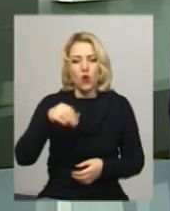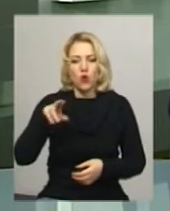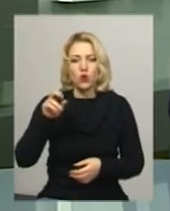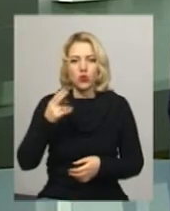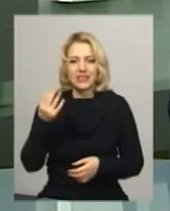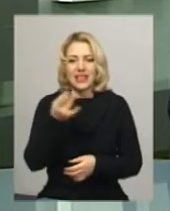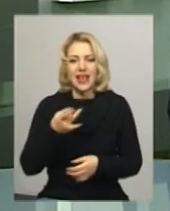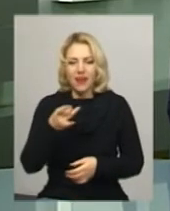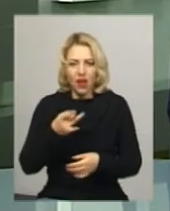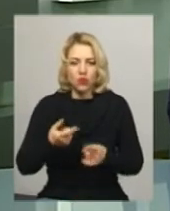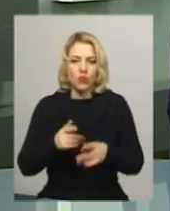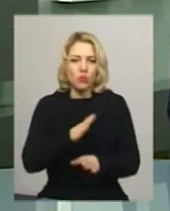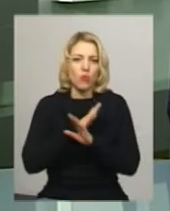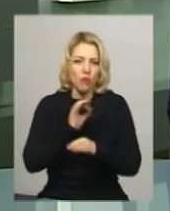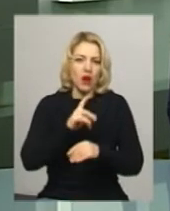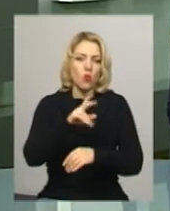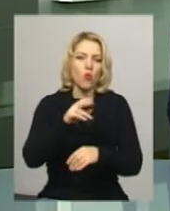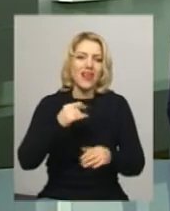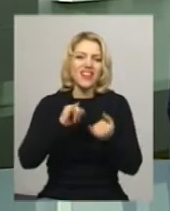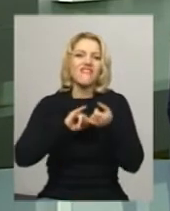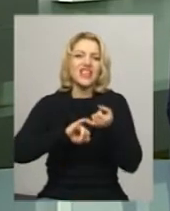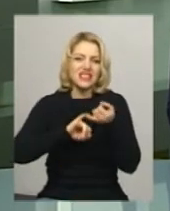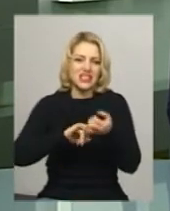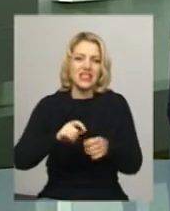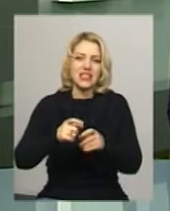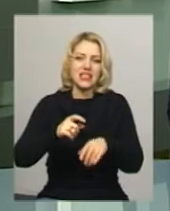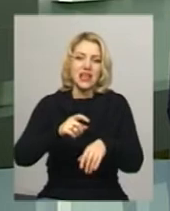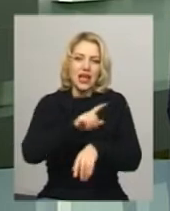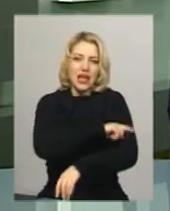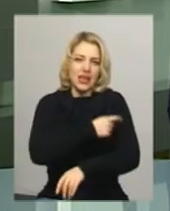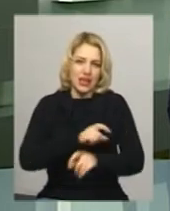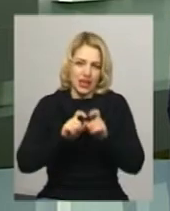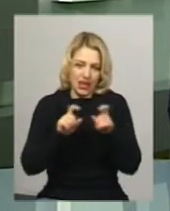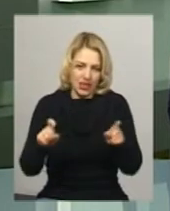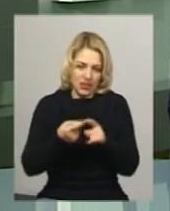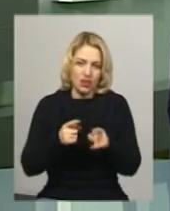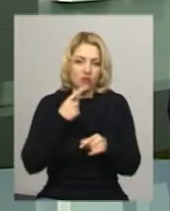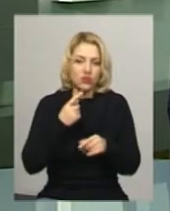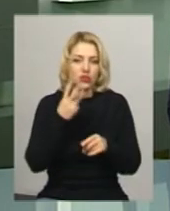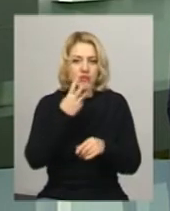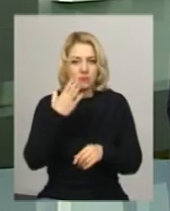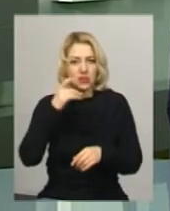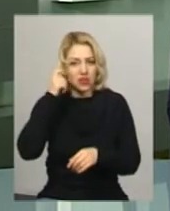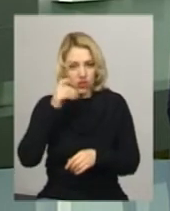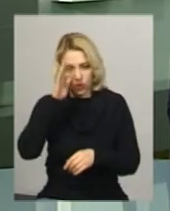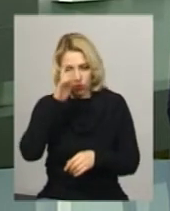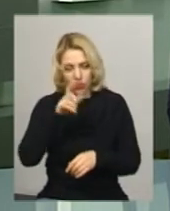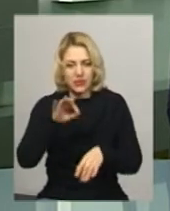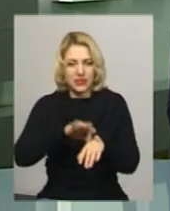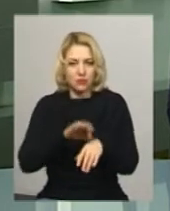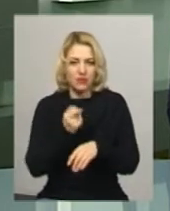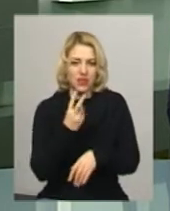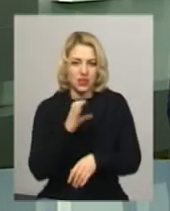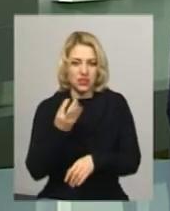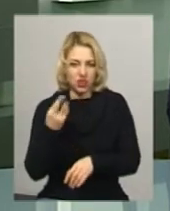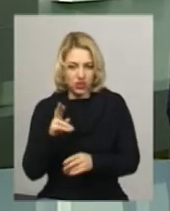у Хмельницькій інфекційній лікарні, повідомляє головний лікар Оксана Піддубна. За її словами, 35-річний чоловік занедужав 12